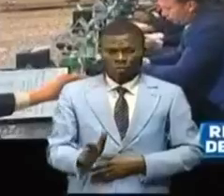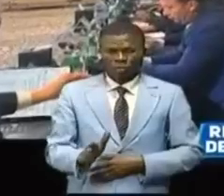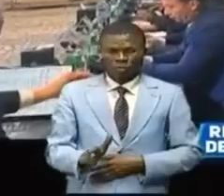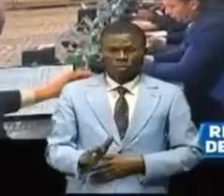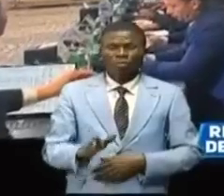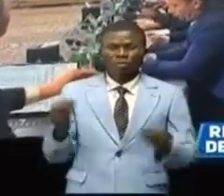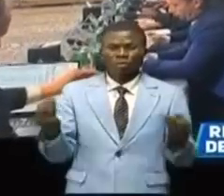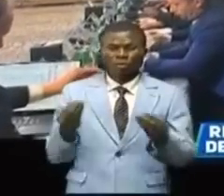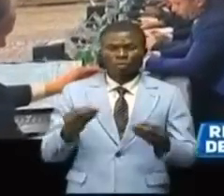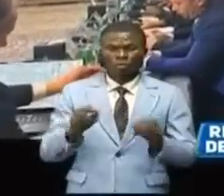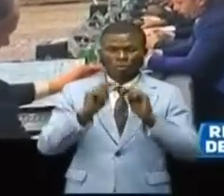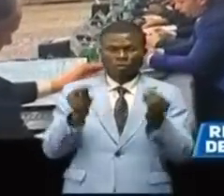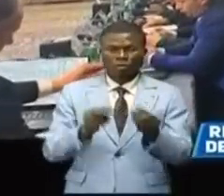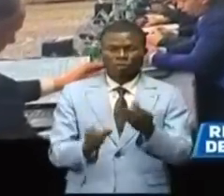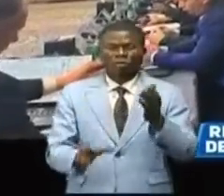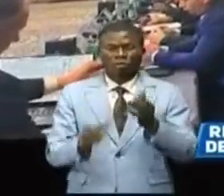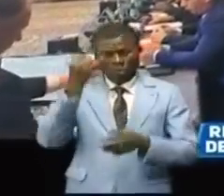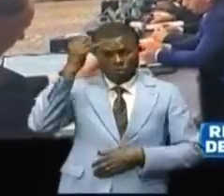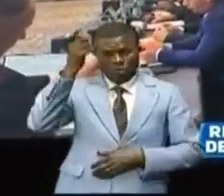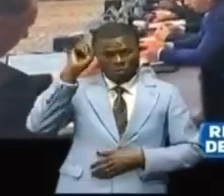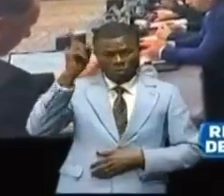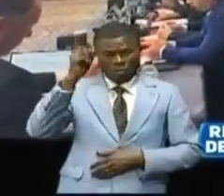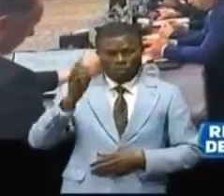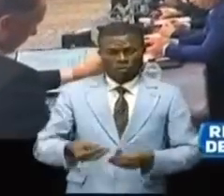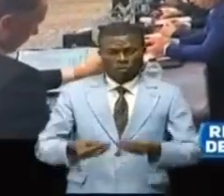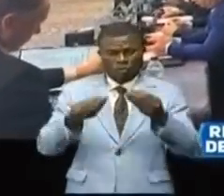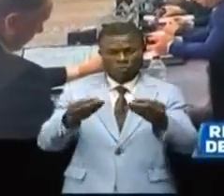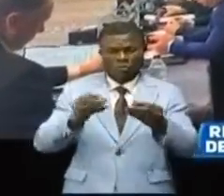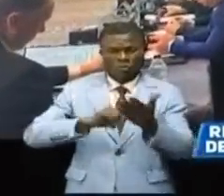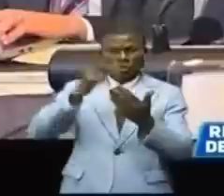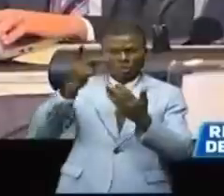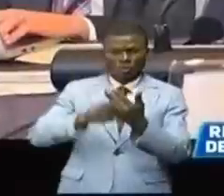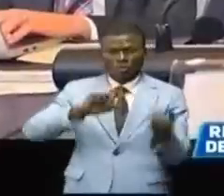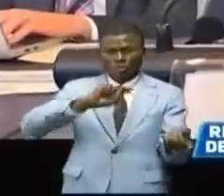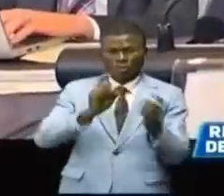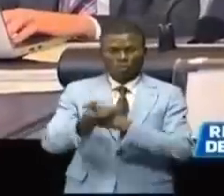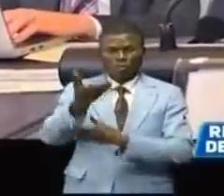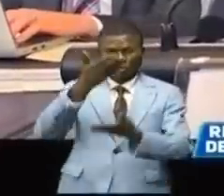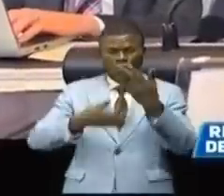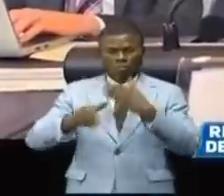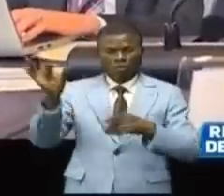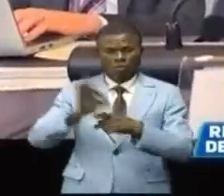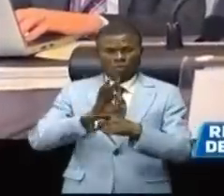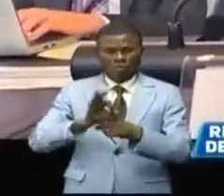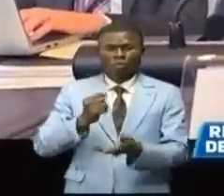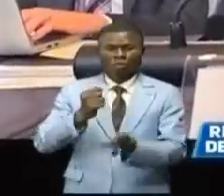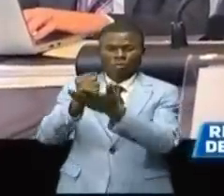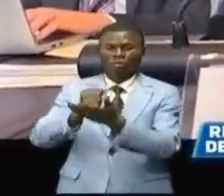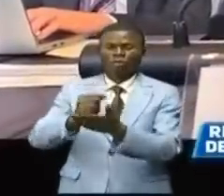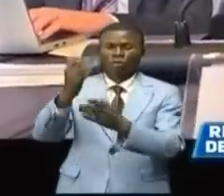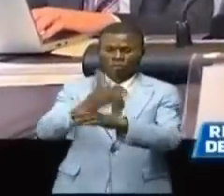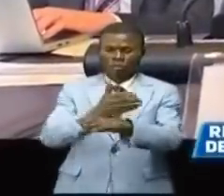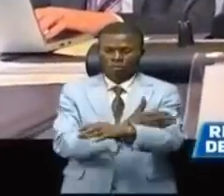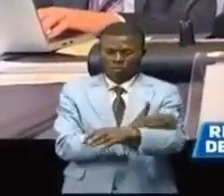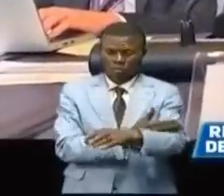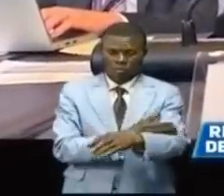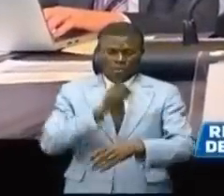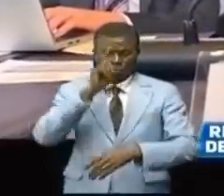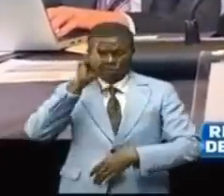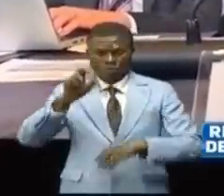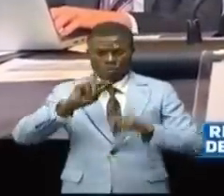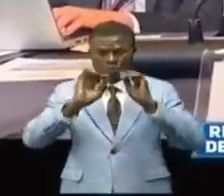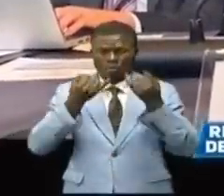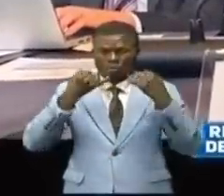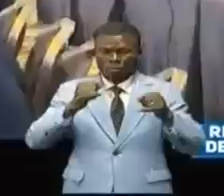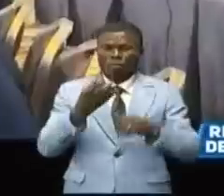groupe, Edmond, vise aussi à mettre en place des programmes d'échange et de formation permettant d'améliorer l'expertise de cellules de